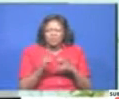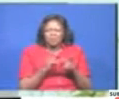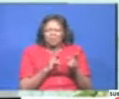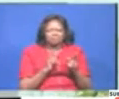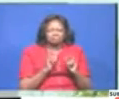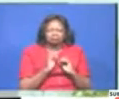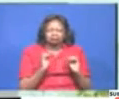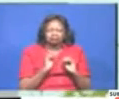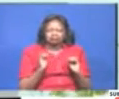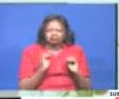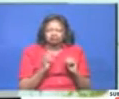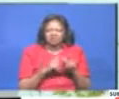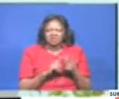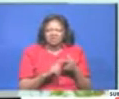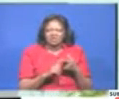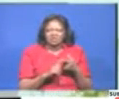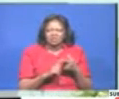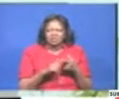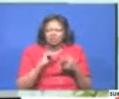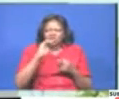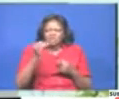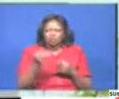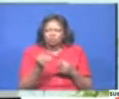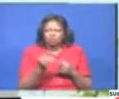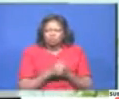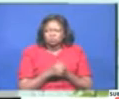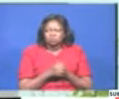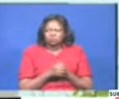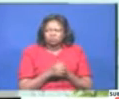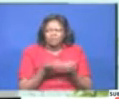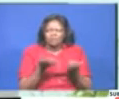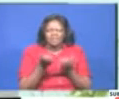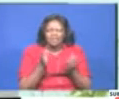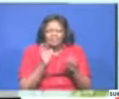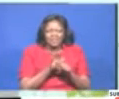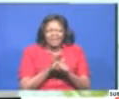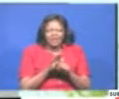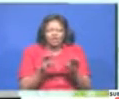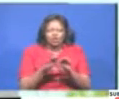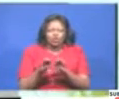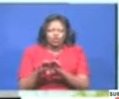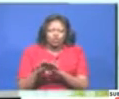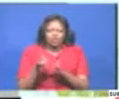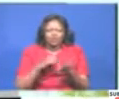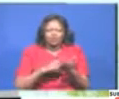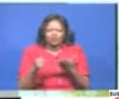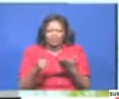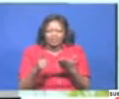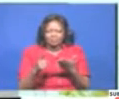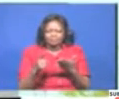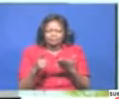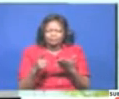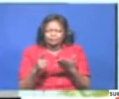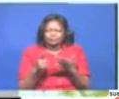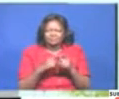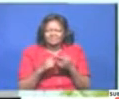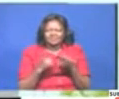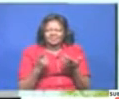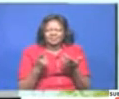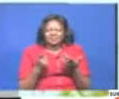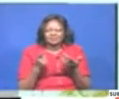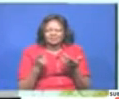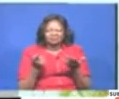tembea pia mjini, naona biashara nyingi zimekuwa zimefungwa wiki nzima. Bado hali